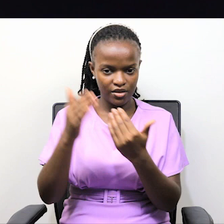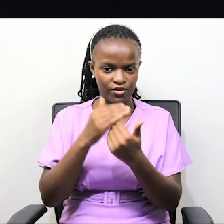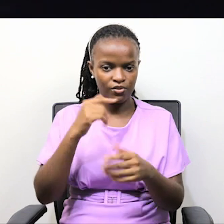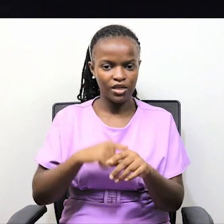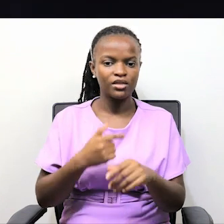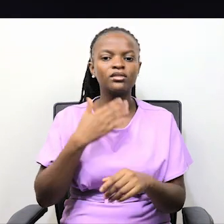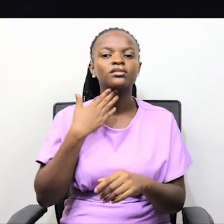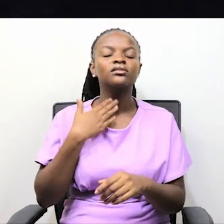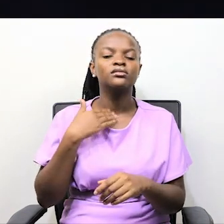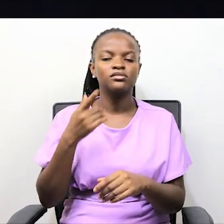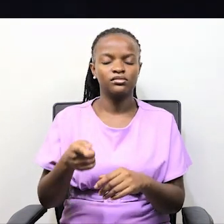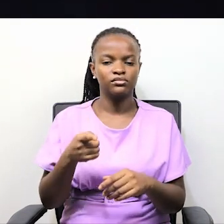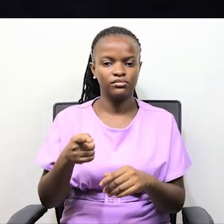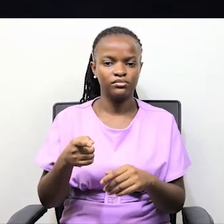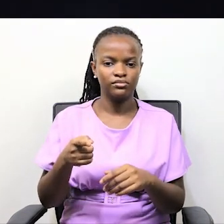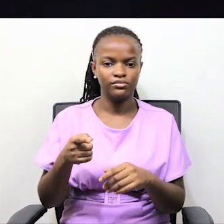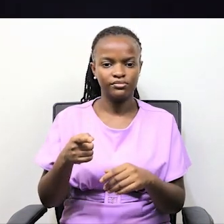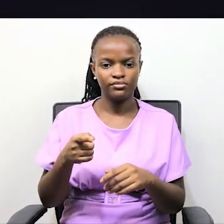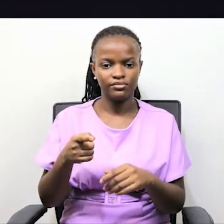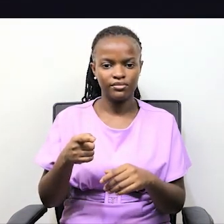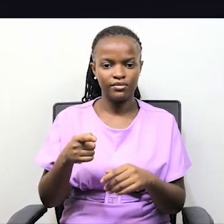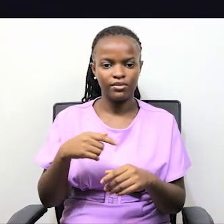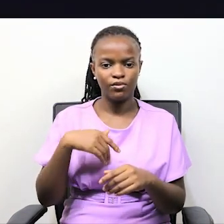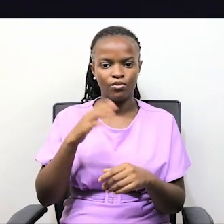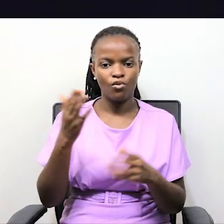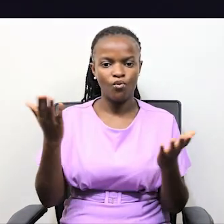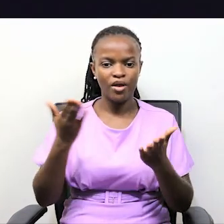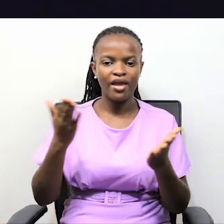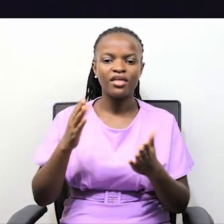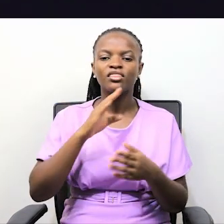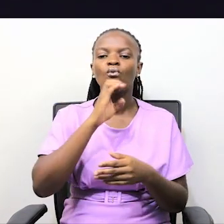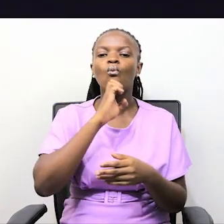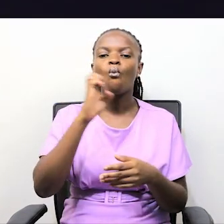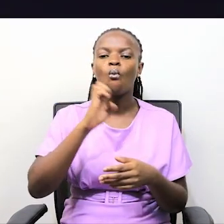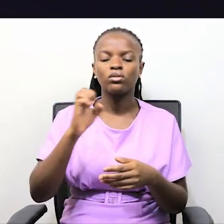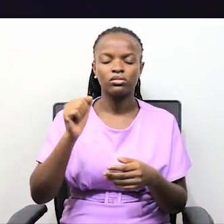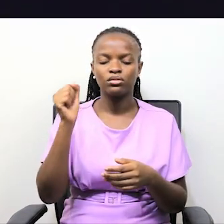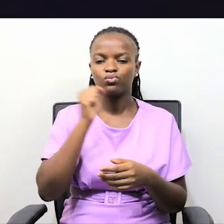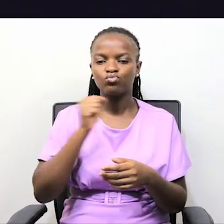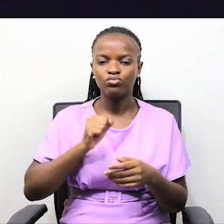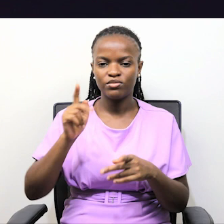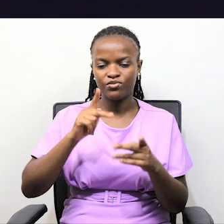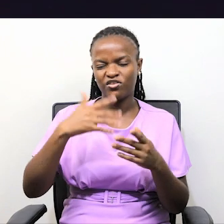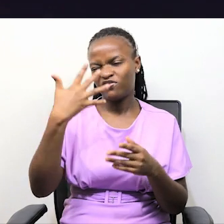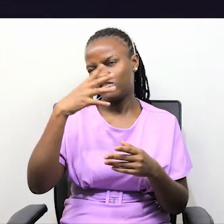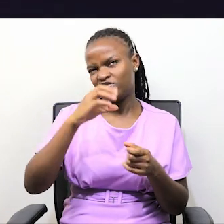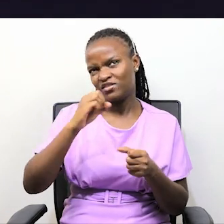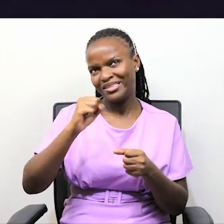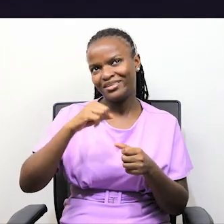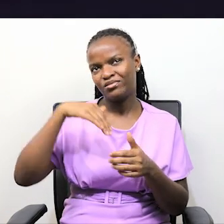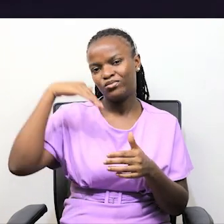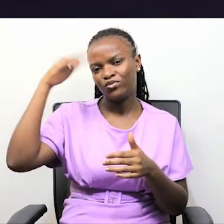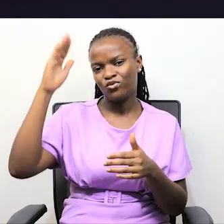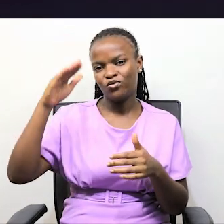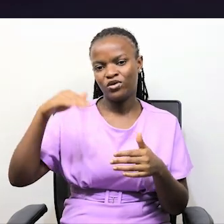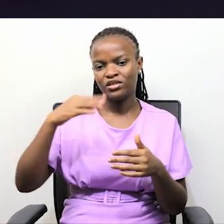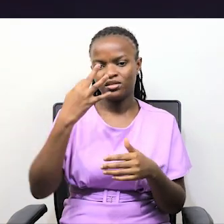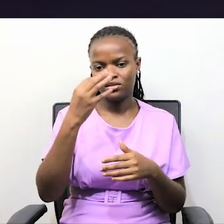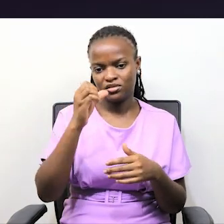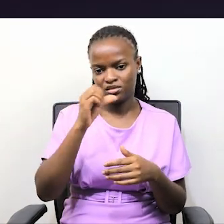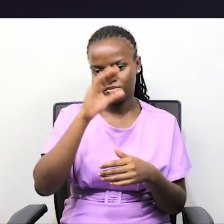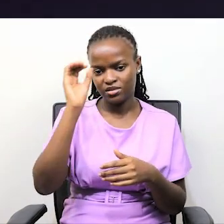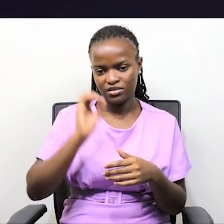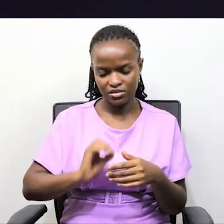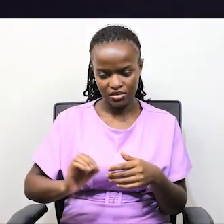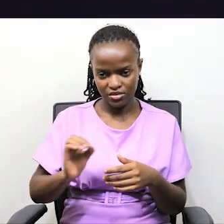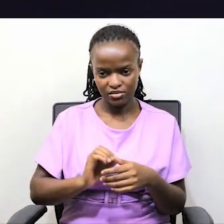avait besoin sont surtout des personnes âgées de 50 ans ou plus 36% des